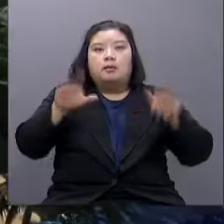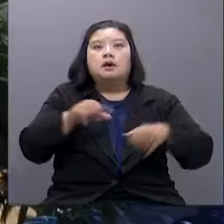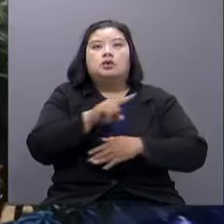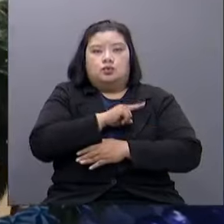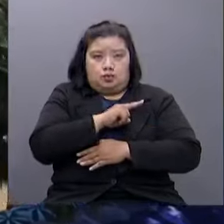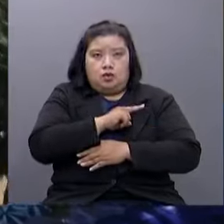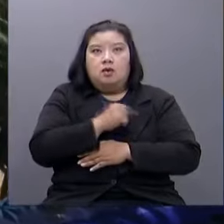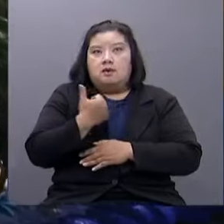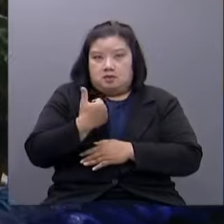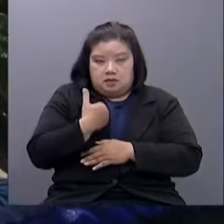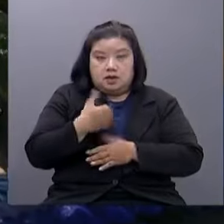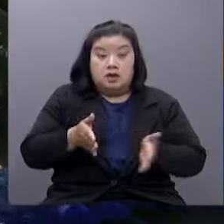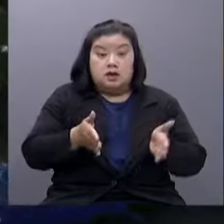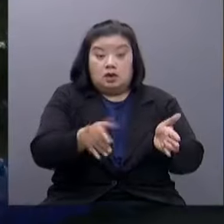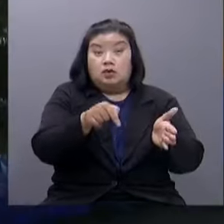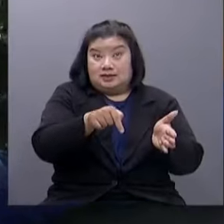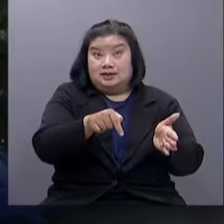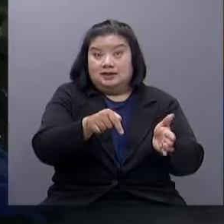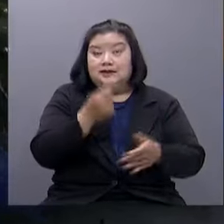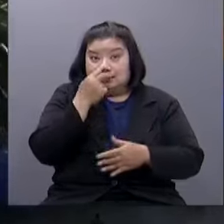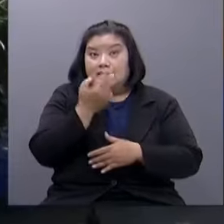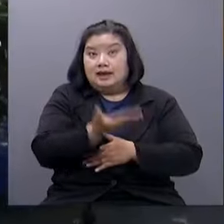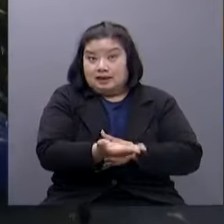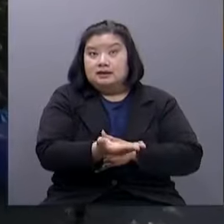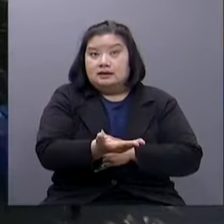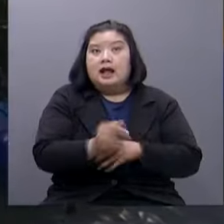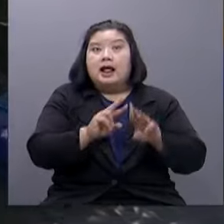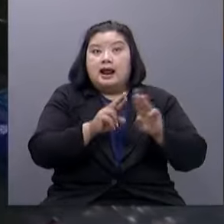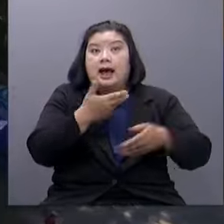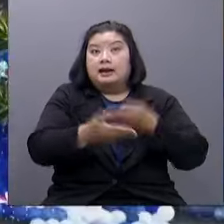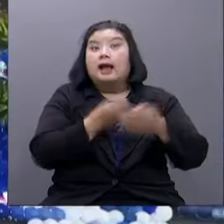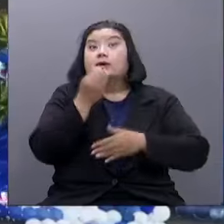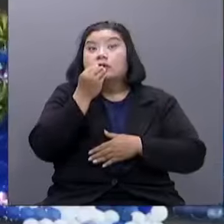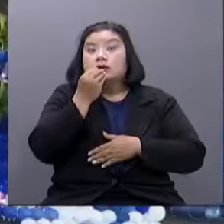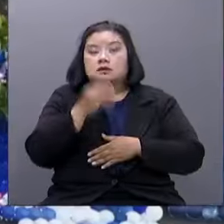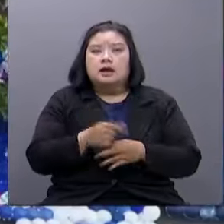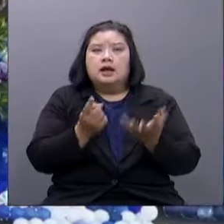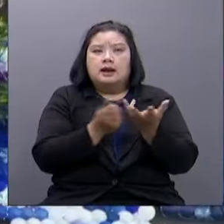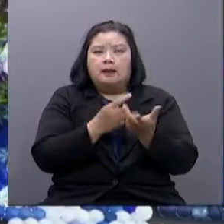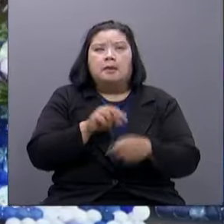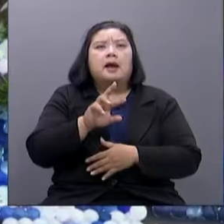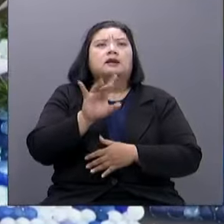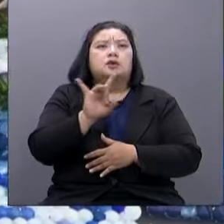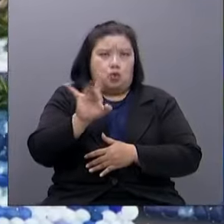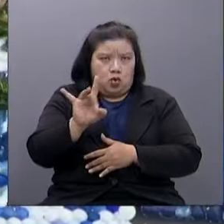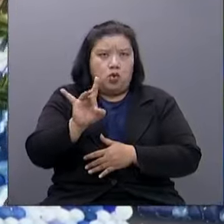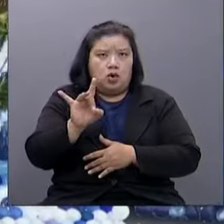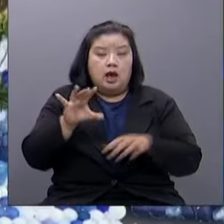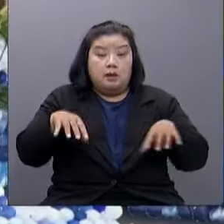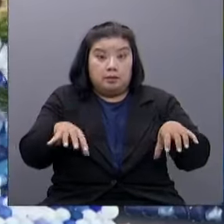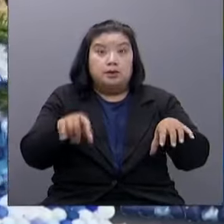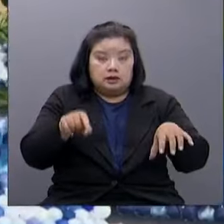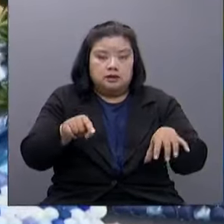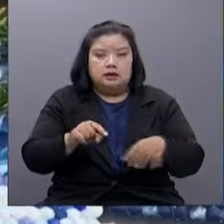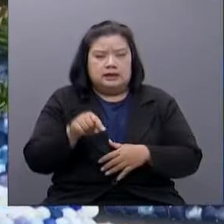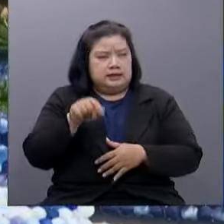บางแสนล่างนะคะตรงเนี้ยก็สัดส่วนของร้านอาหารอยู่ที่เกือบ100รายกำหนดเป็นพื้นที่นำร่องก่อนน่าจะเหม